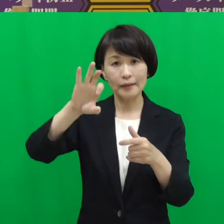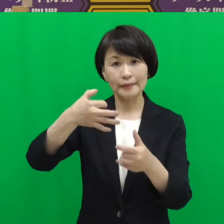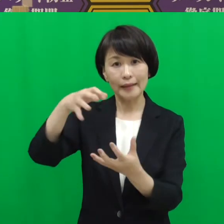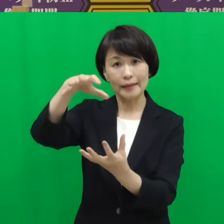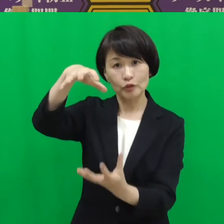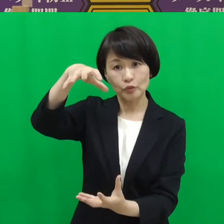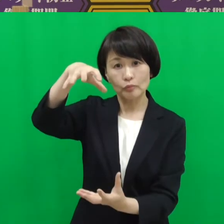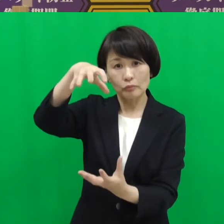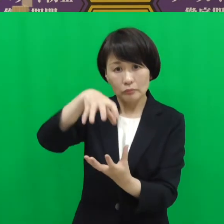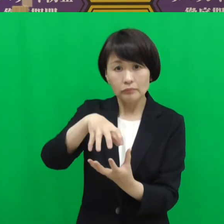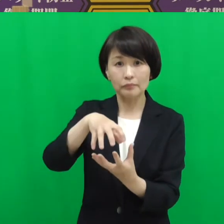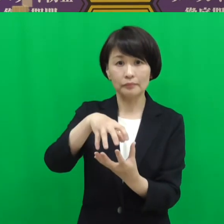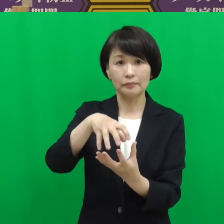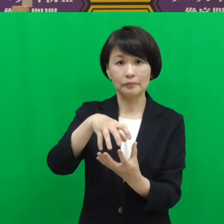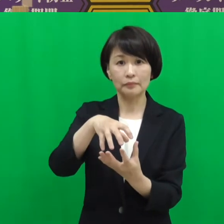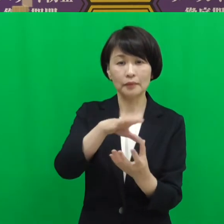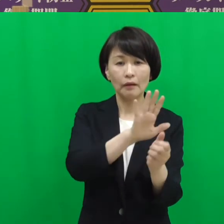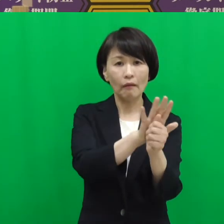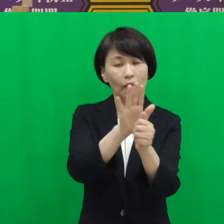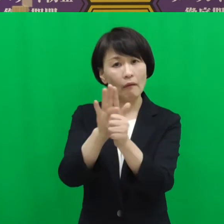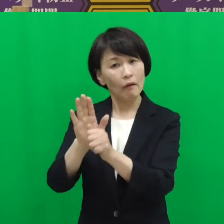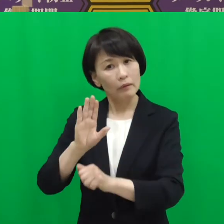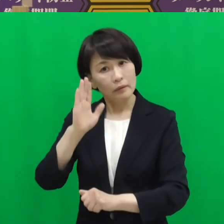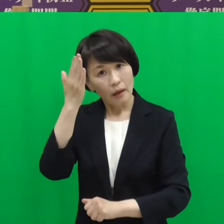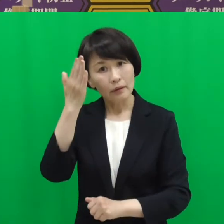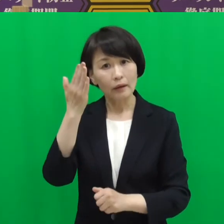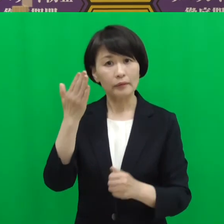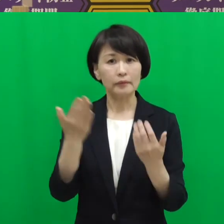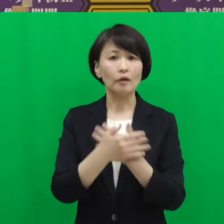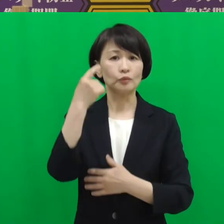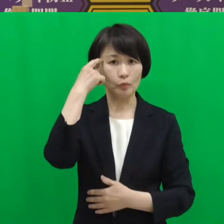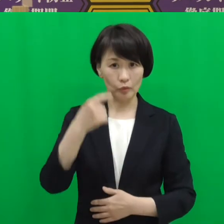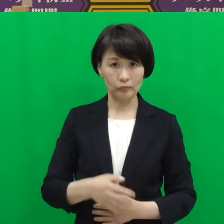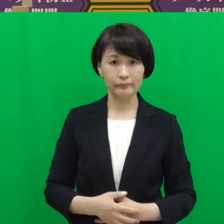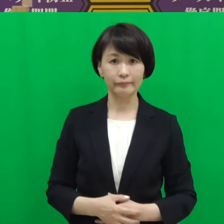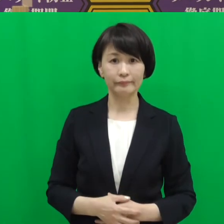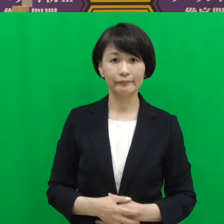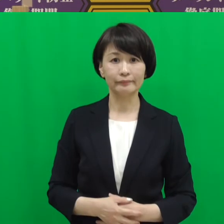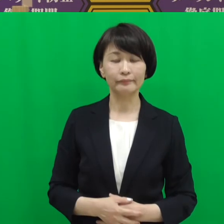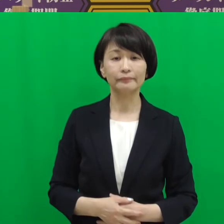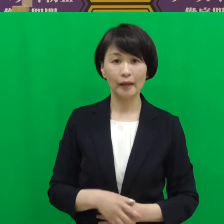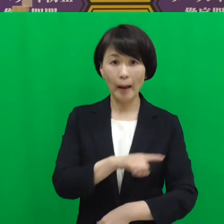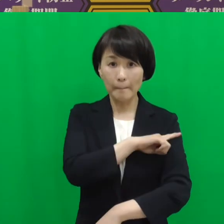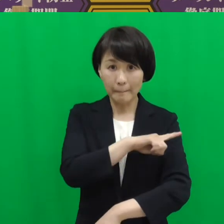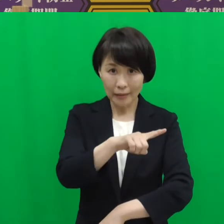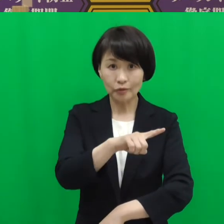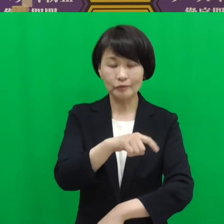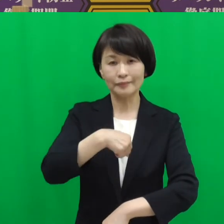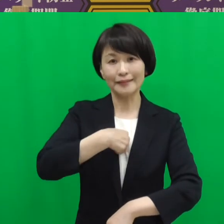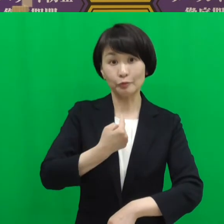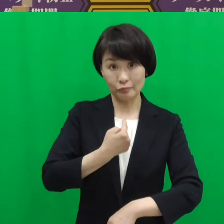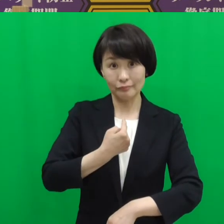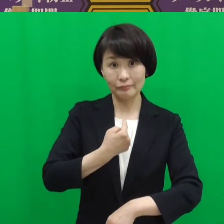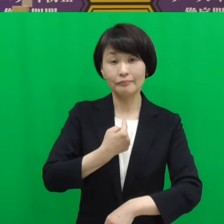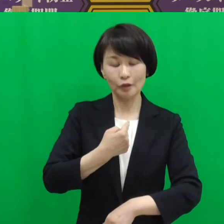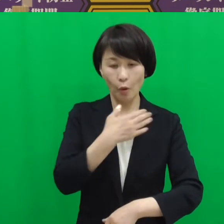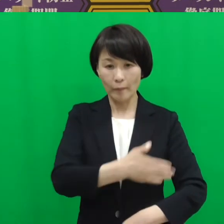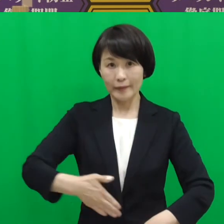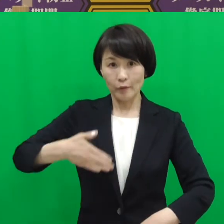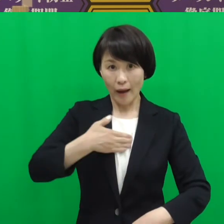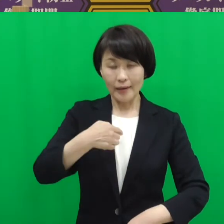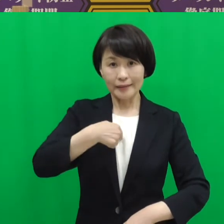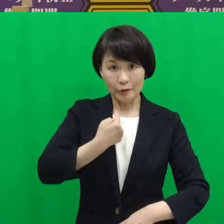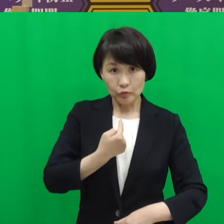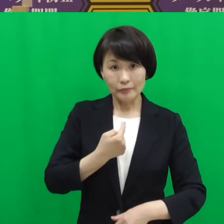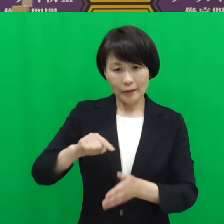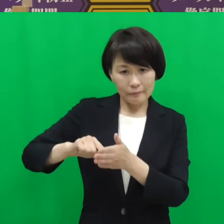今まで以上に、いろんな支援ができるという保証は何もないというふうに思いますから、まずは自分の身は自分で守る、自分の